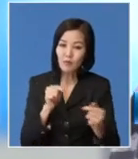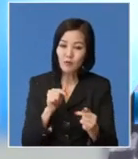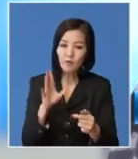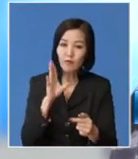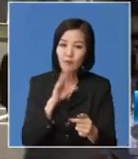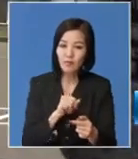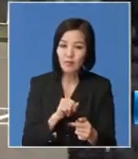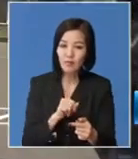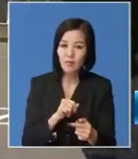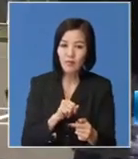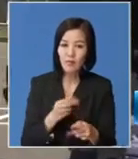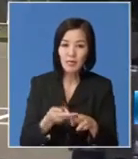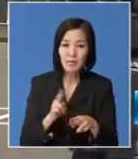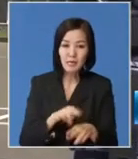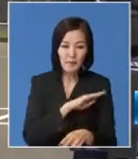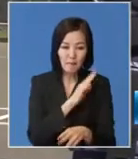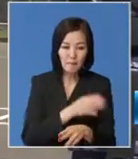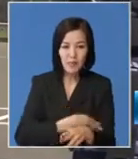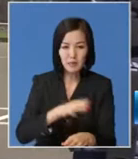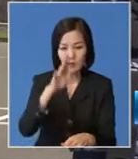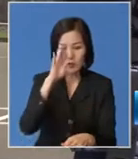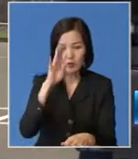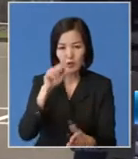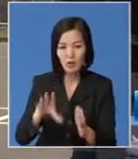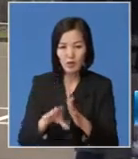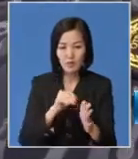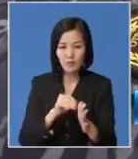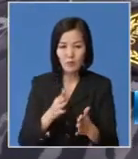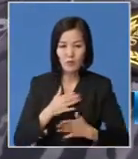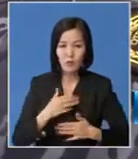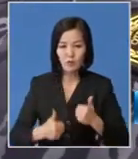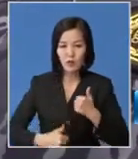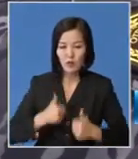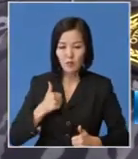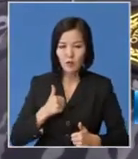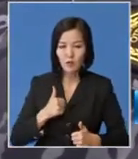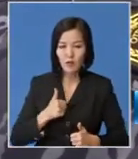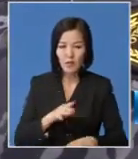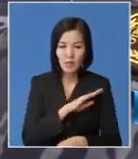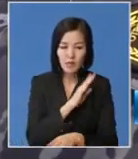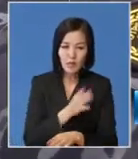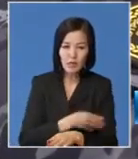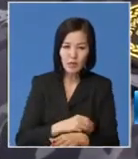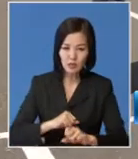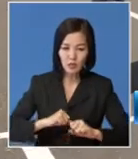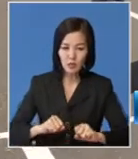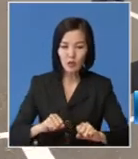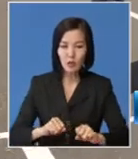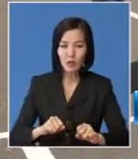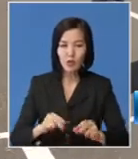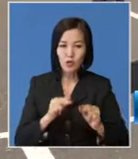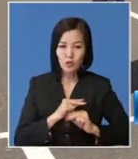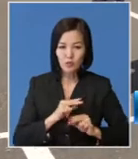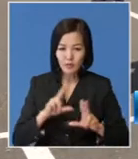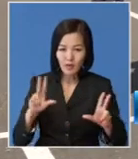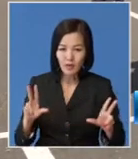сайып қыран жігіттердің қатарында болу мен үшін абырой дейді Мәди Досмұхамбетов. Оның ержүректілігі мен жұмысына адалдығын